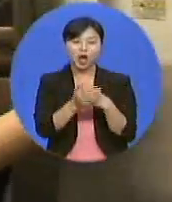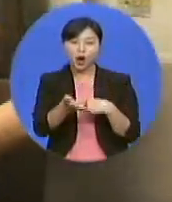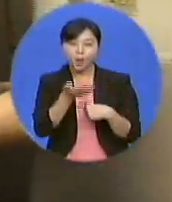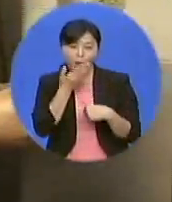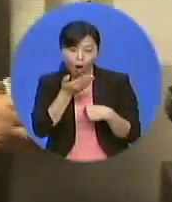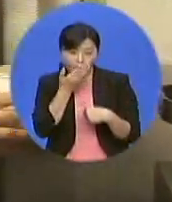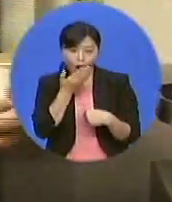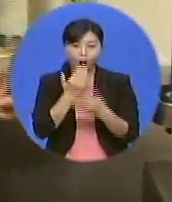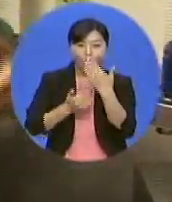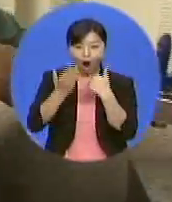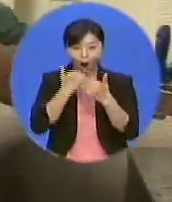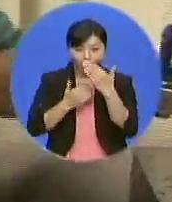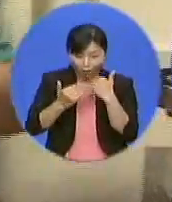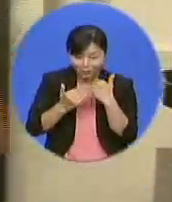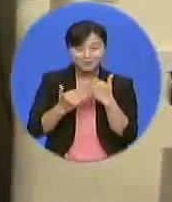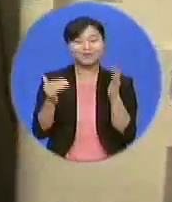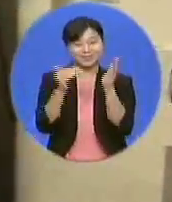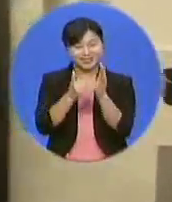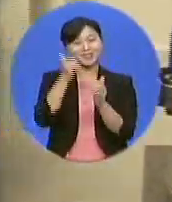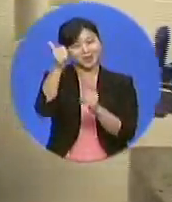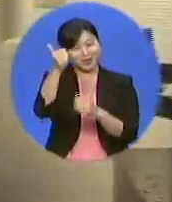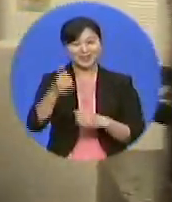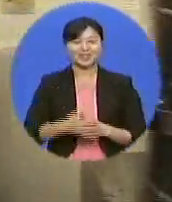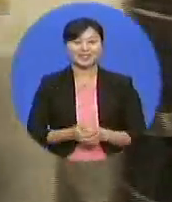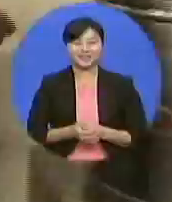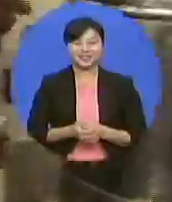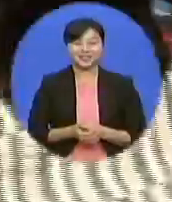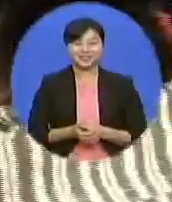사로잡는 데 성공했다.